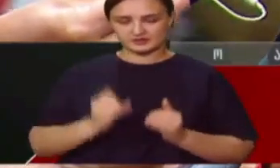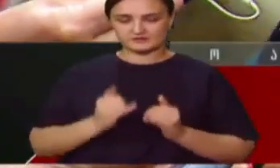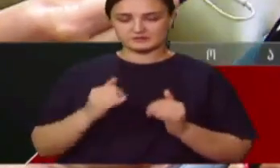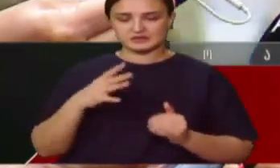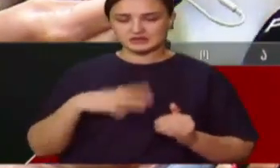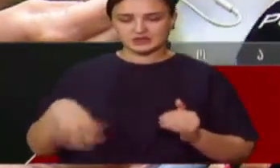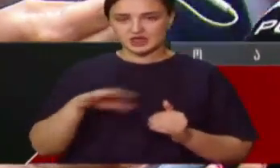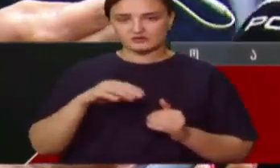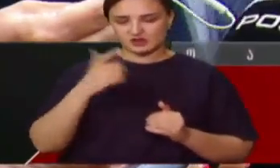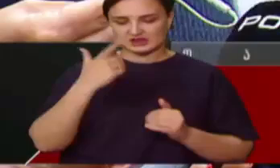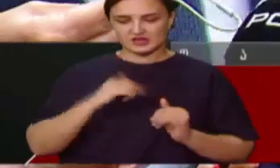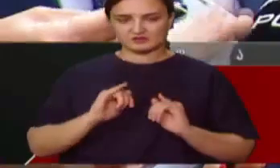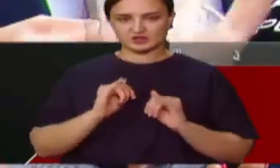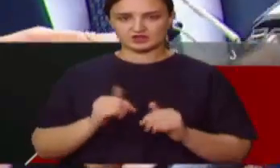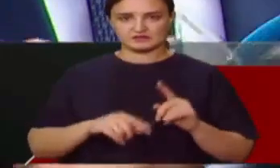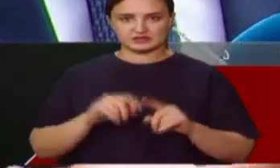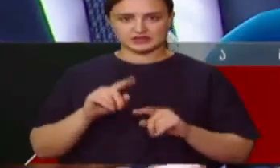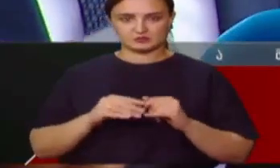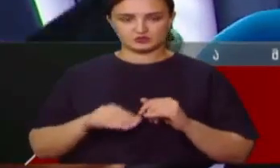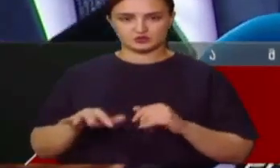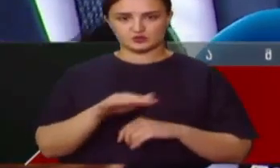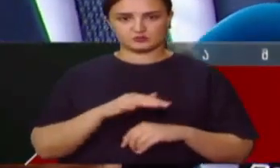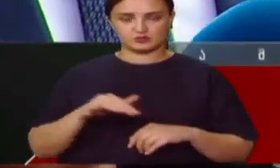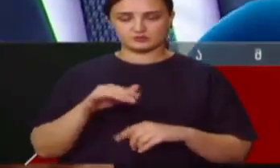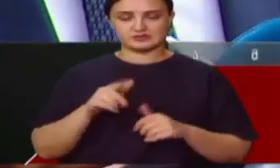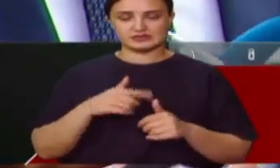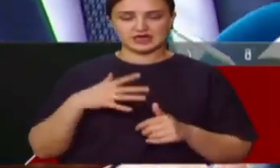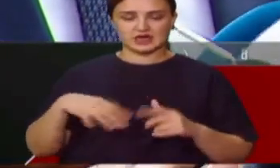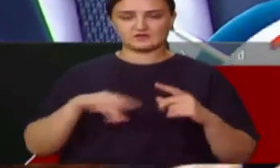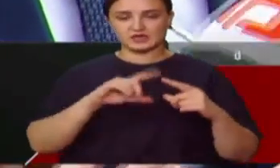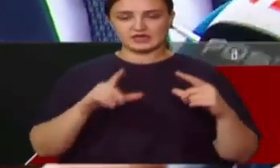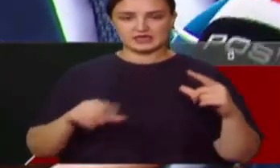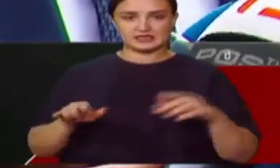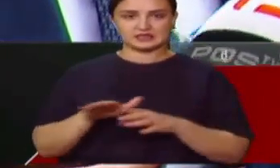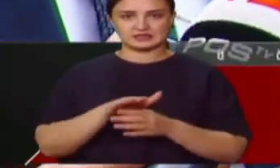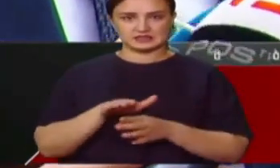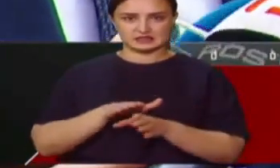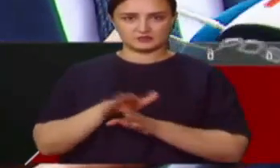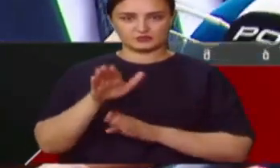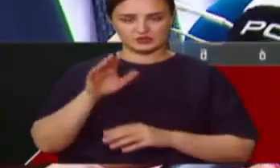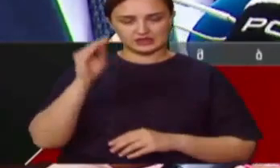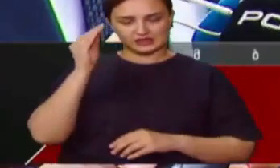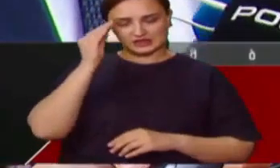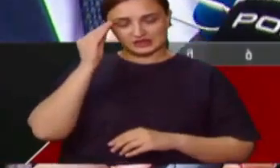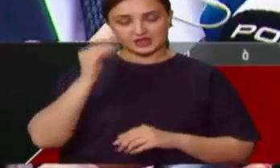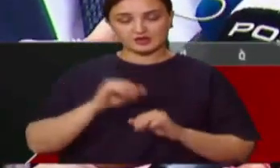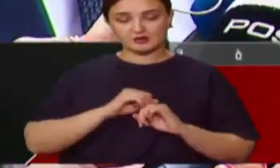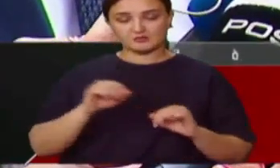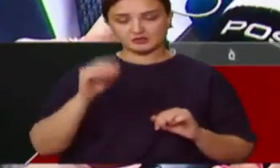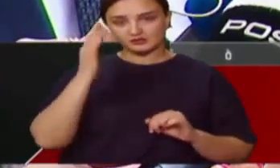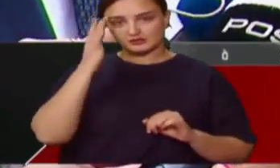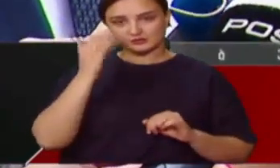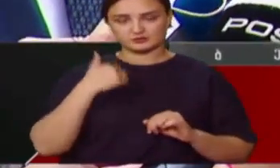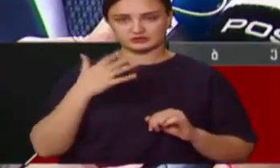ქვეყანას, თავი შესწირეს სამშობლოს და თავი შესწირეს ერთიანი საქართველოს იდეას. ამ გმირებს ჰქონდათ ოცნება, ეს ხო ოცნება